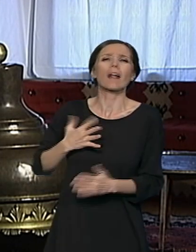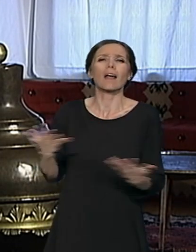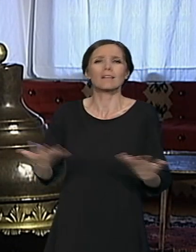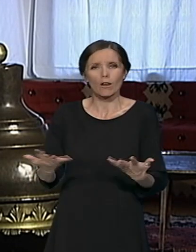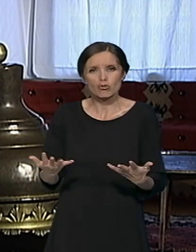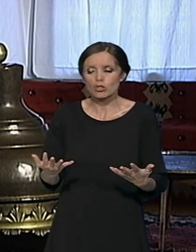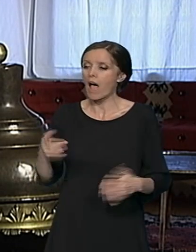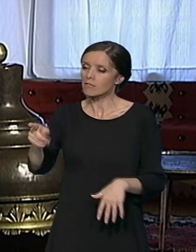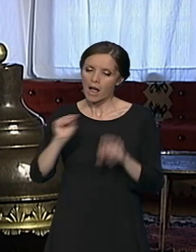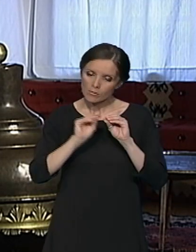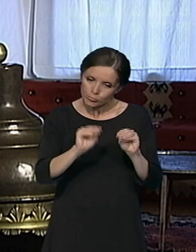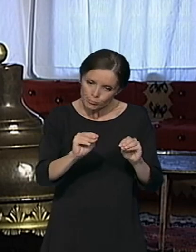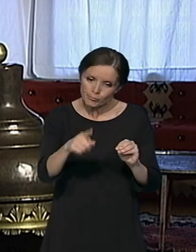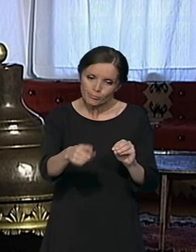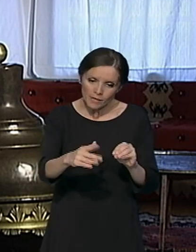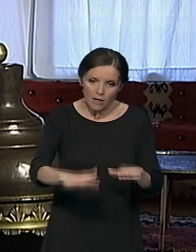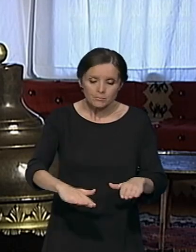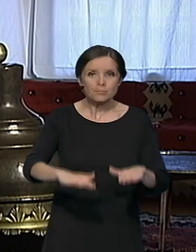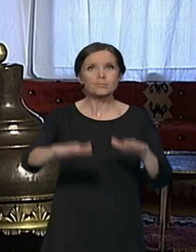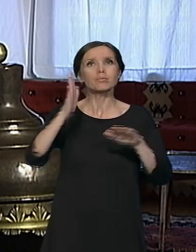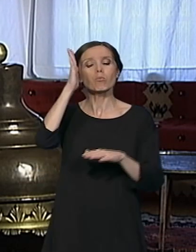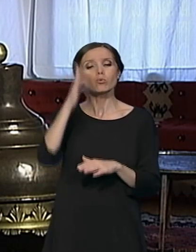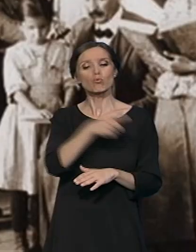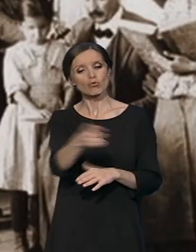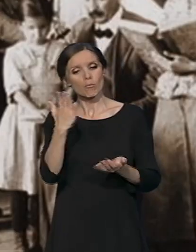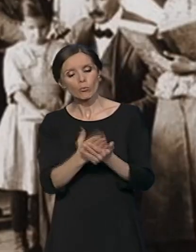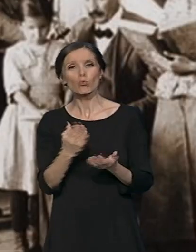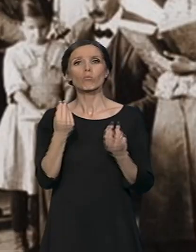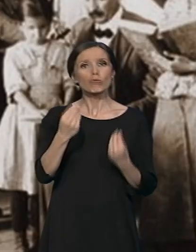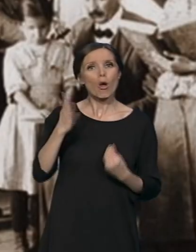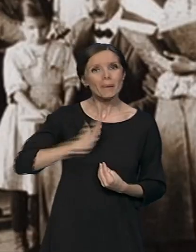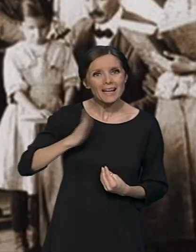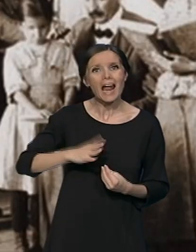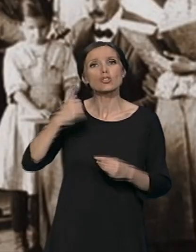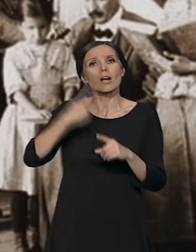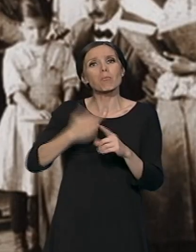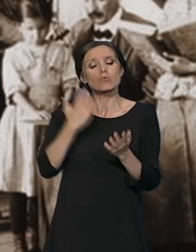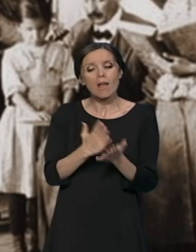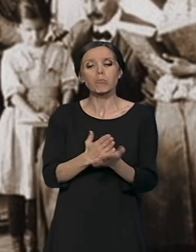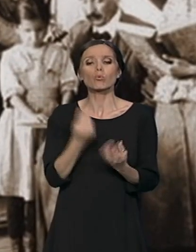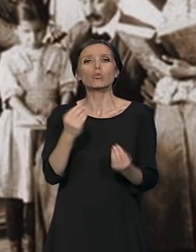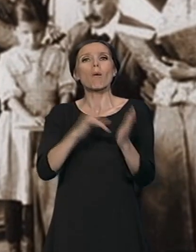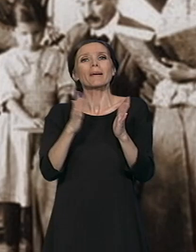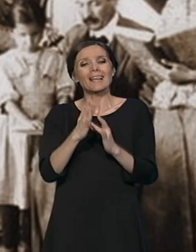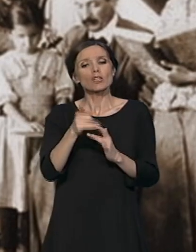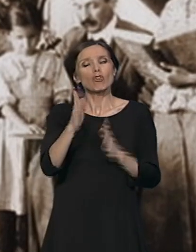stvore dobrog građanina i da stvore dobrog hrišćanina. Dakle, to je bilo zadatak škole.